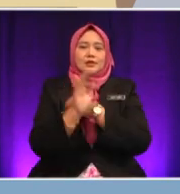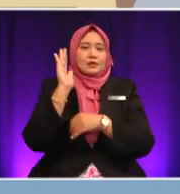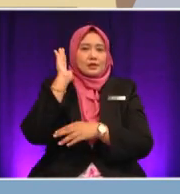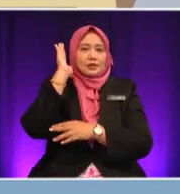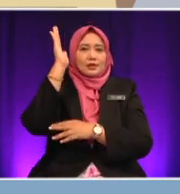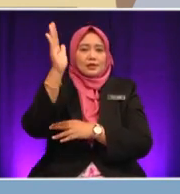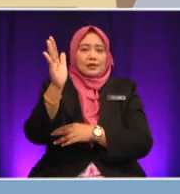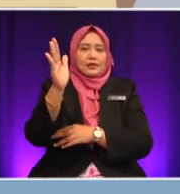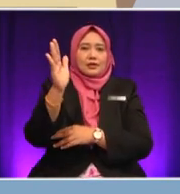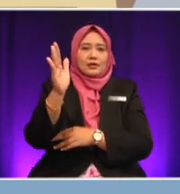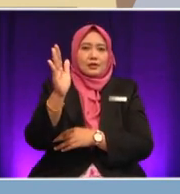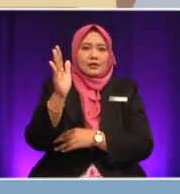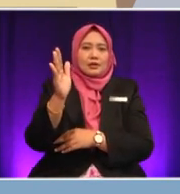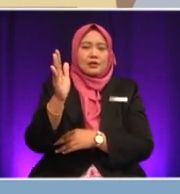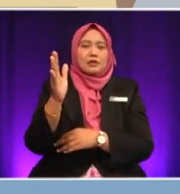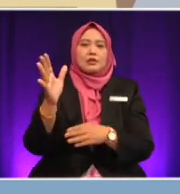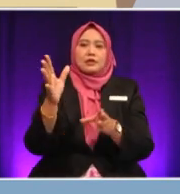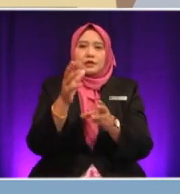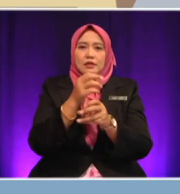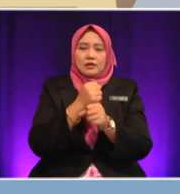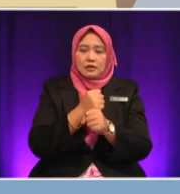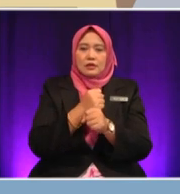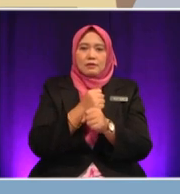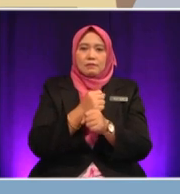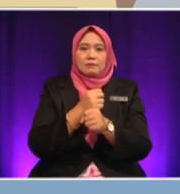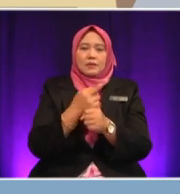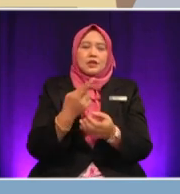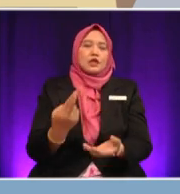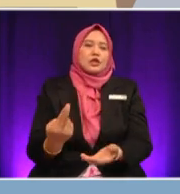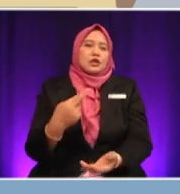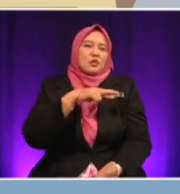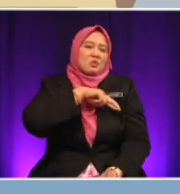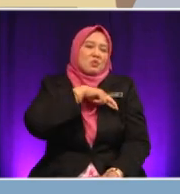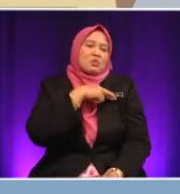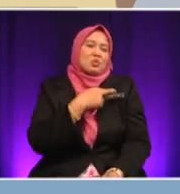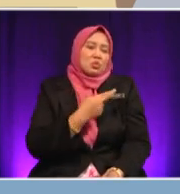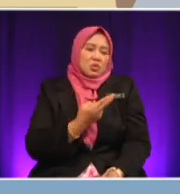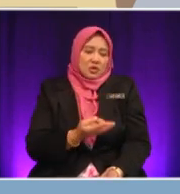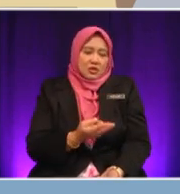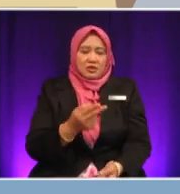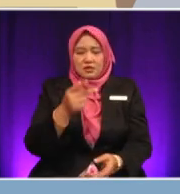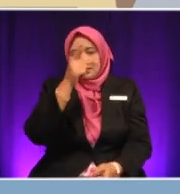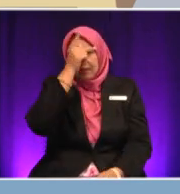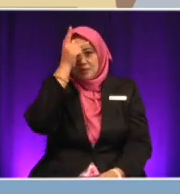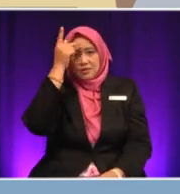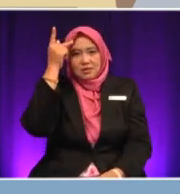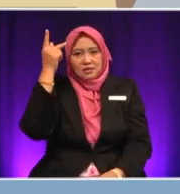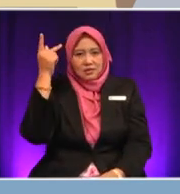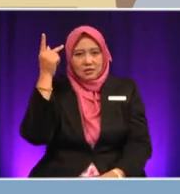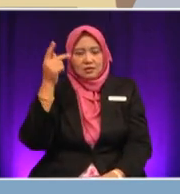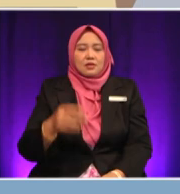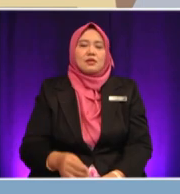kerugian karena hasil Cukai negara merupakan salah satu sumber pendapatan negara